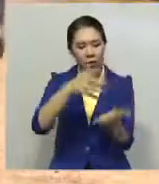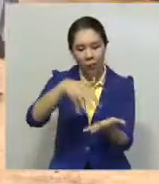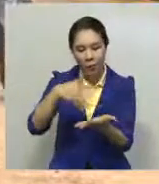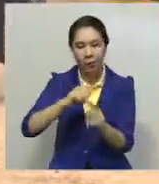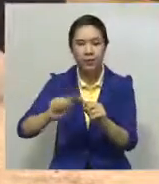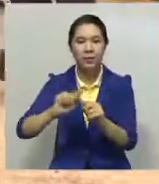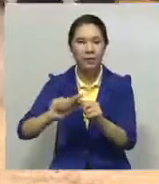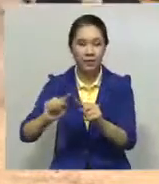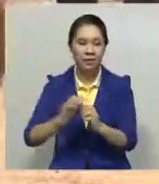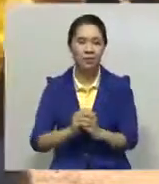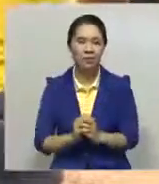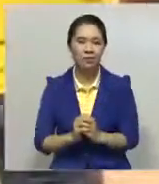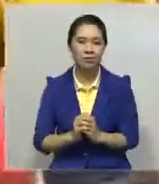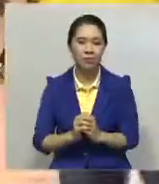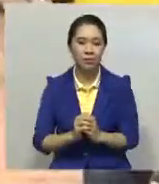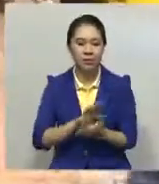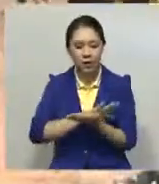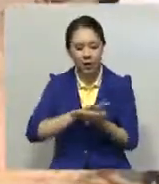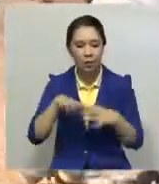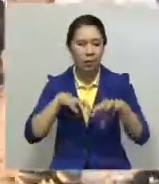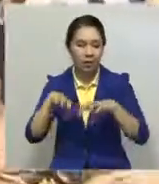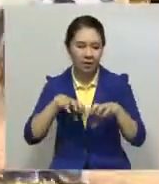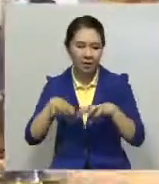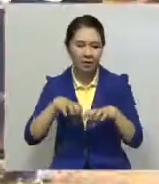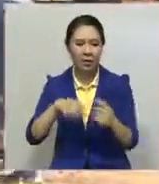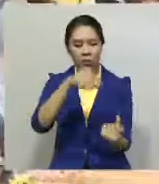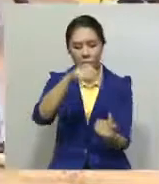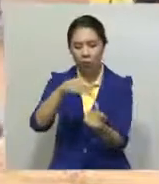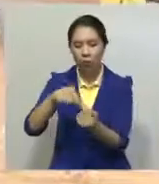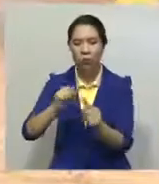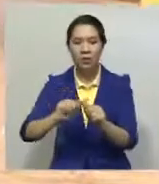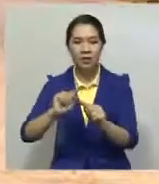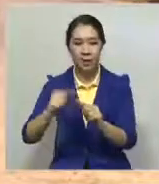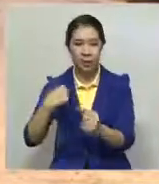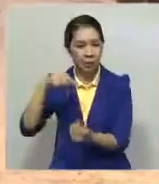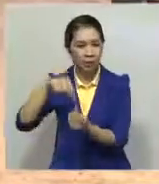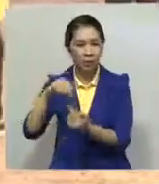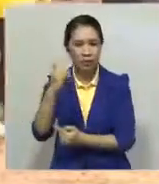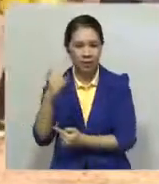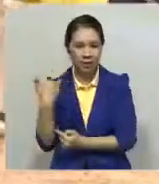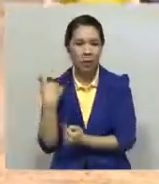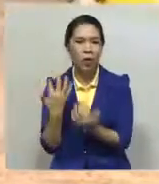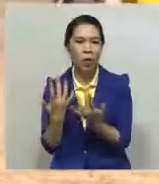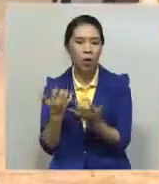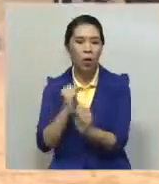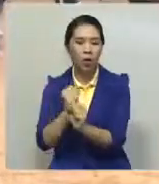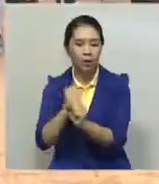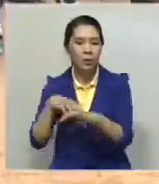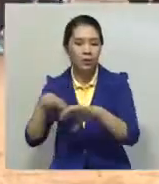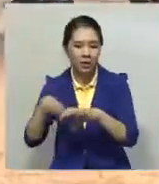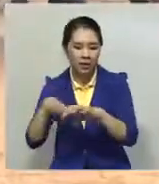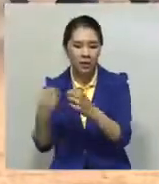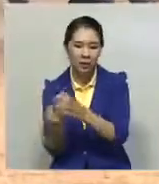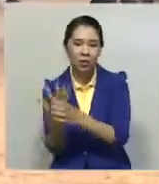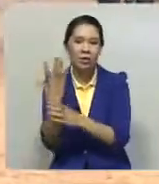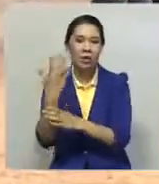คืบหน้าไปมากนะครับสร้างความเป็นระเบียบเรียบร้อยให้กับพื้นที่ได้ในหลายๆจุดในส่วนบางจุดนะครับก็ยังคงต้องรอการฟื้นฟูระบบนิเวศตาม